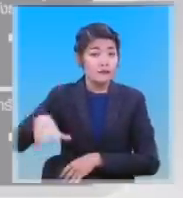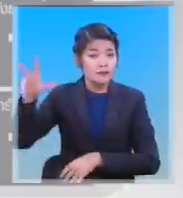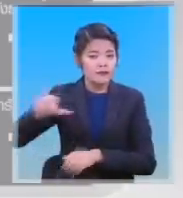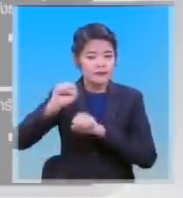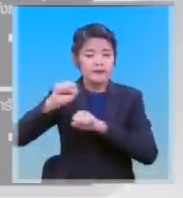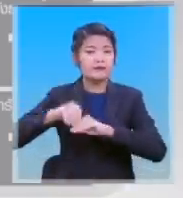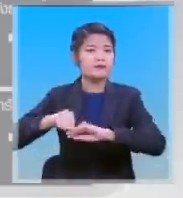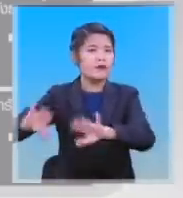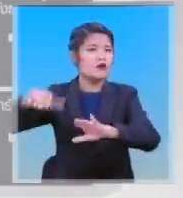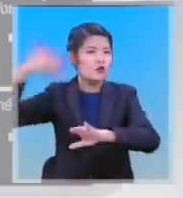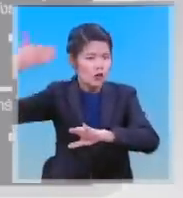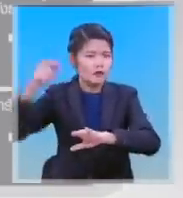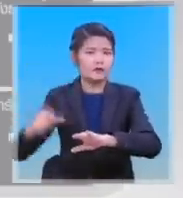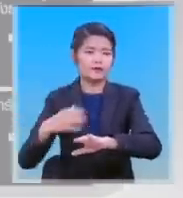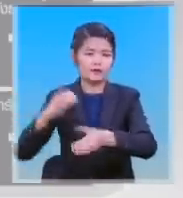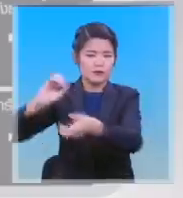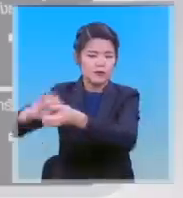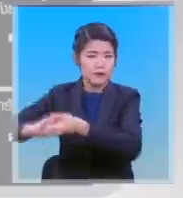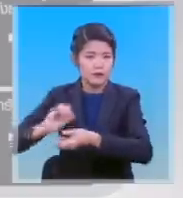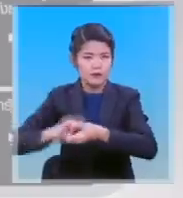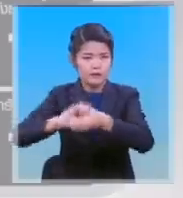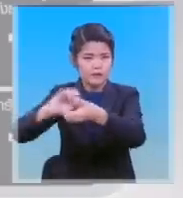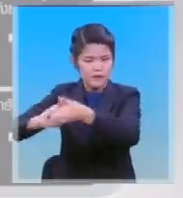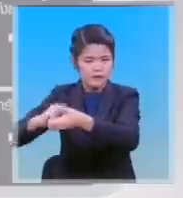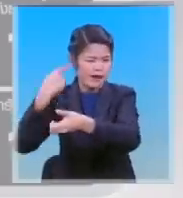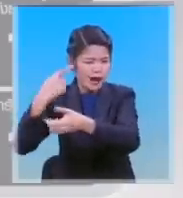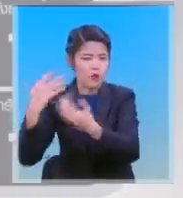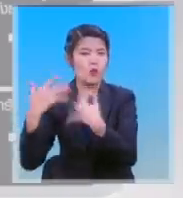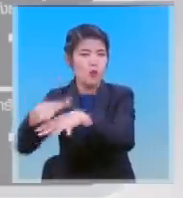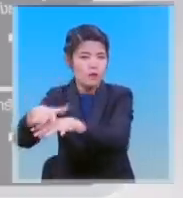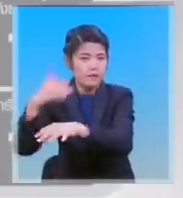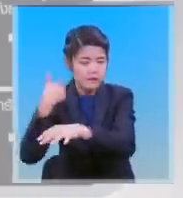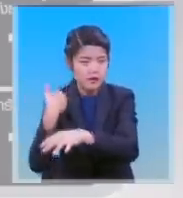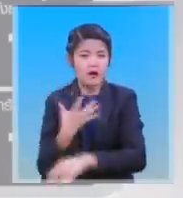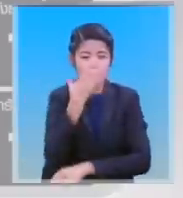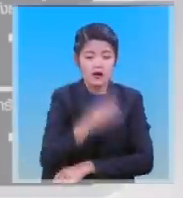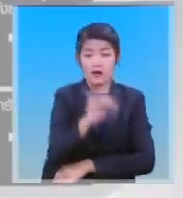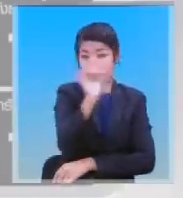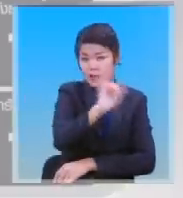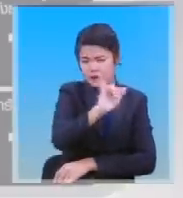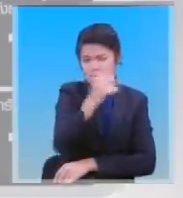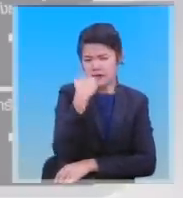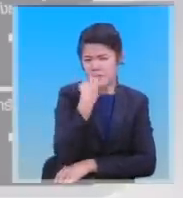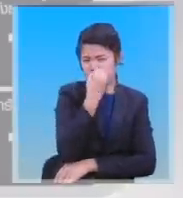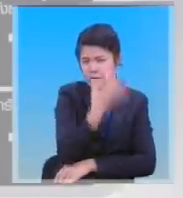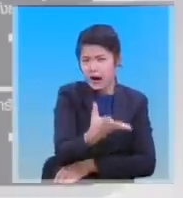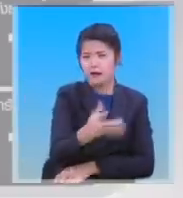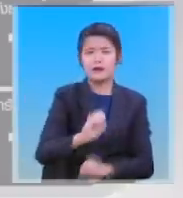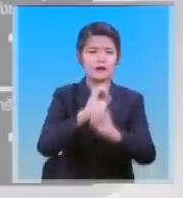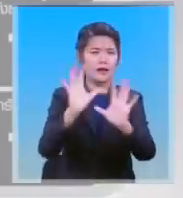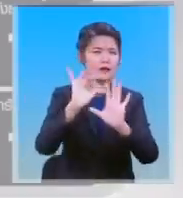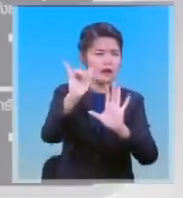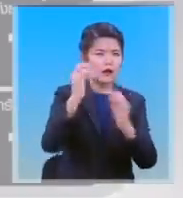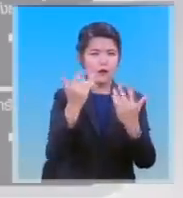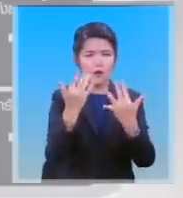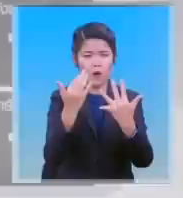ก่อนว่าจะจับคั่วกันแล้วมีพรรคแบบนี้นะคะแต่อีกหลายพรรคจำนวนมากเหมือนกันที่ยังไม่ชัดเจนแล้